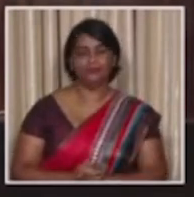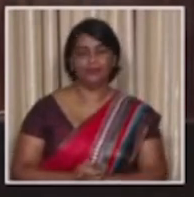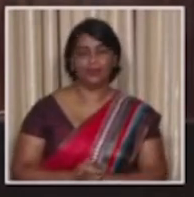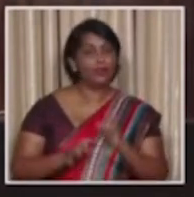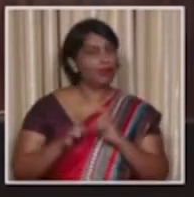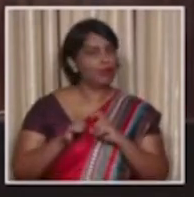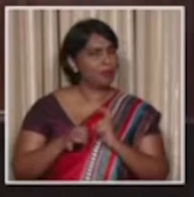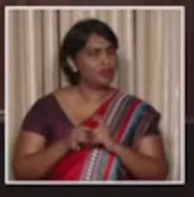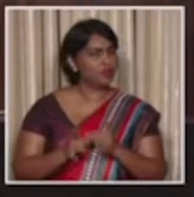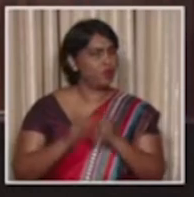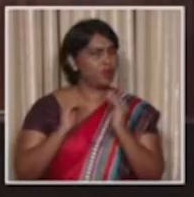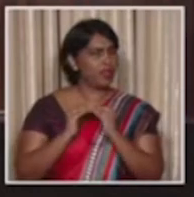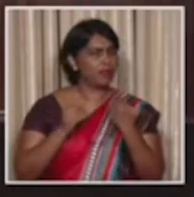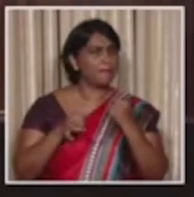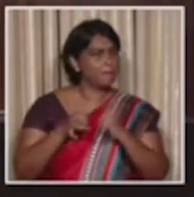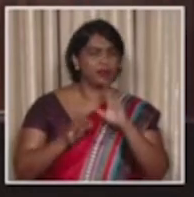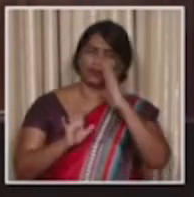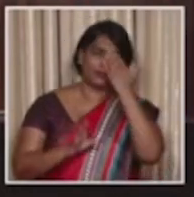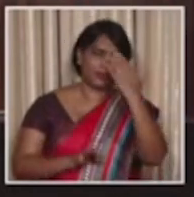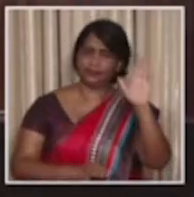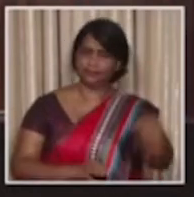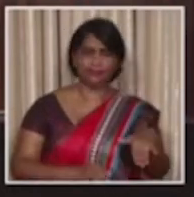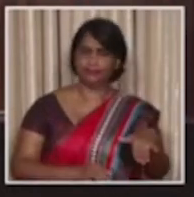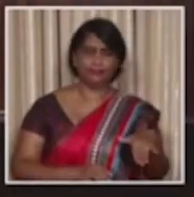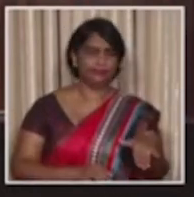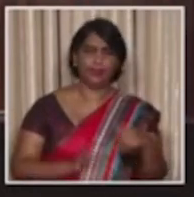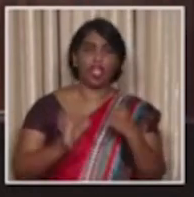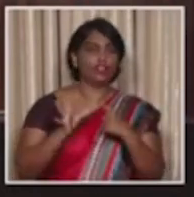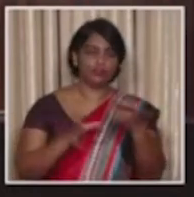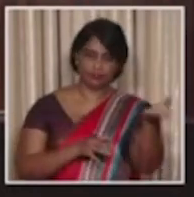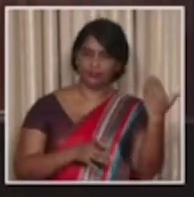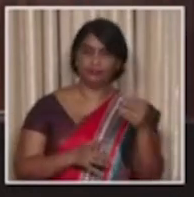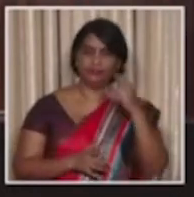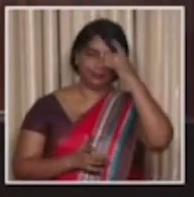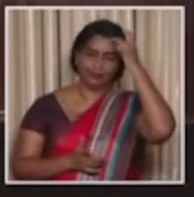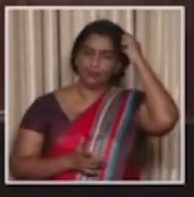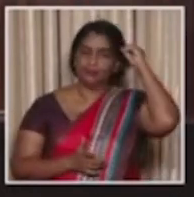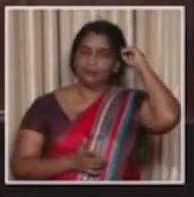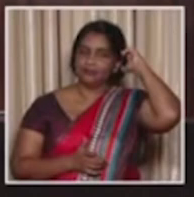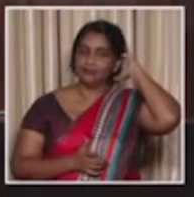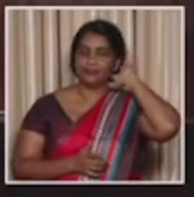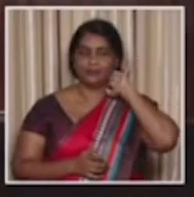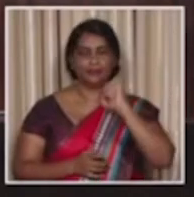ප්‍රශ්නයට අදාළ නැති ප්‍රශ්නත් ඇහුවා. එද කරුණාකර ඉඳගන්න අබේසිංහ මන්ත්‍රීතුමා කතා කරන්න.